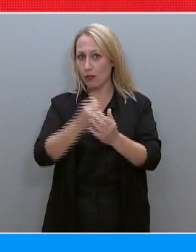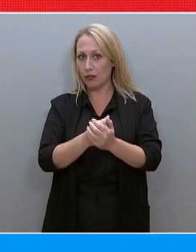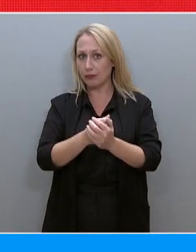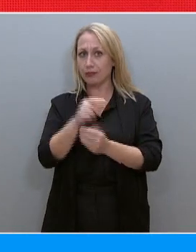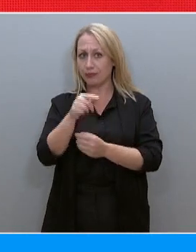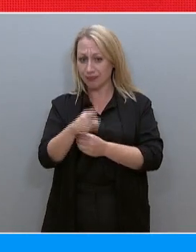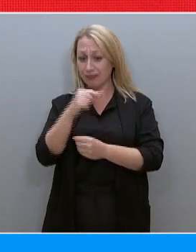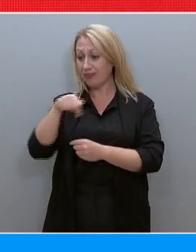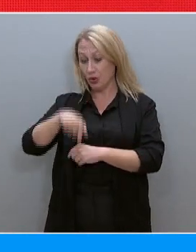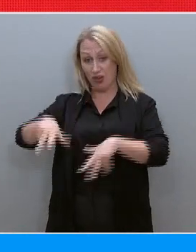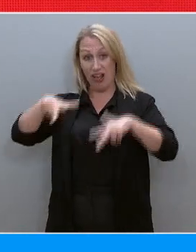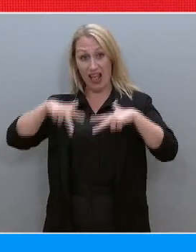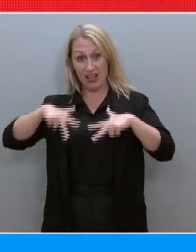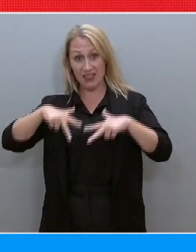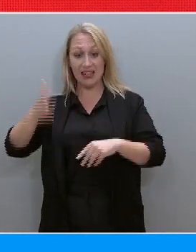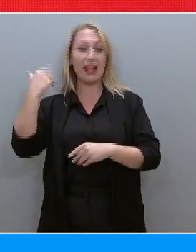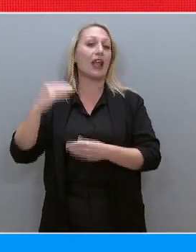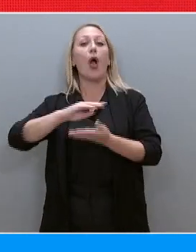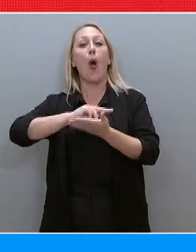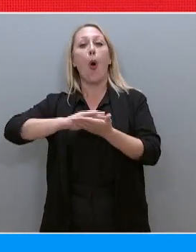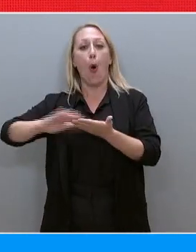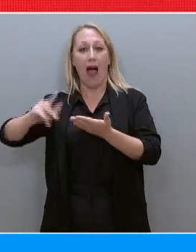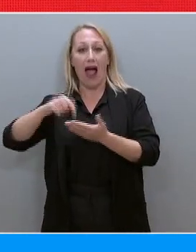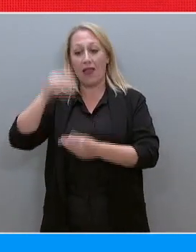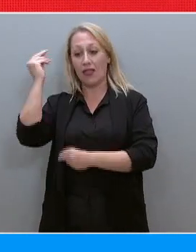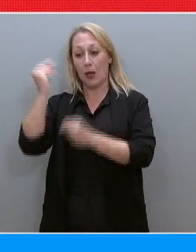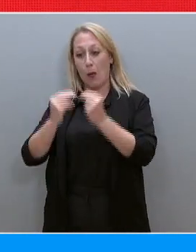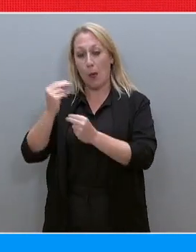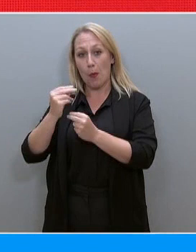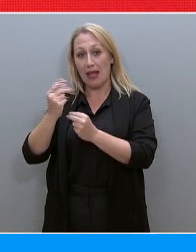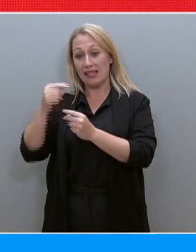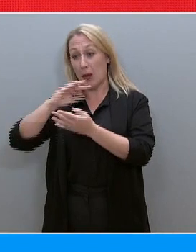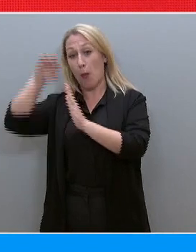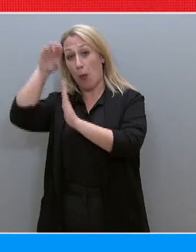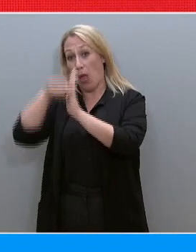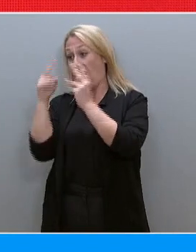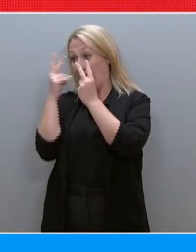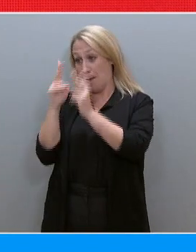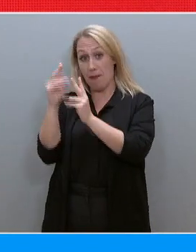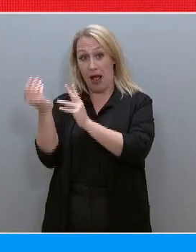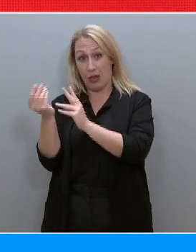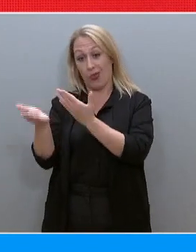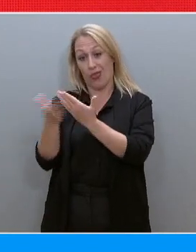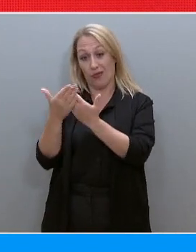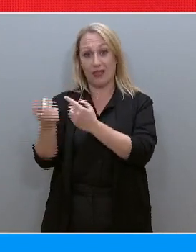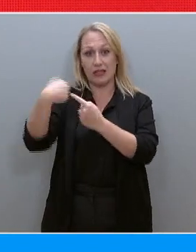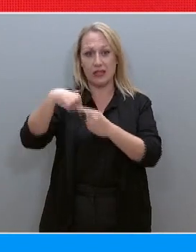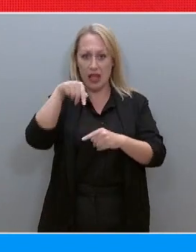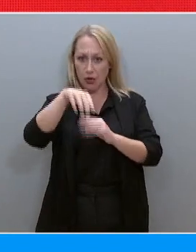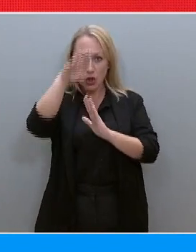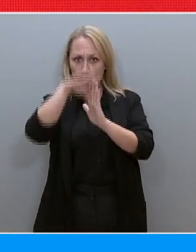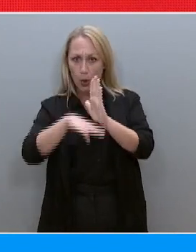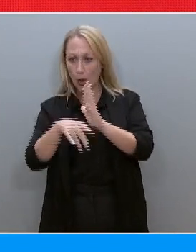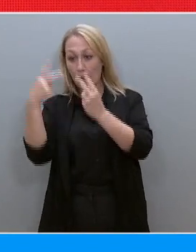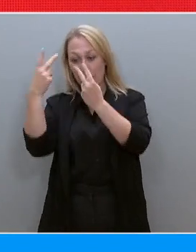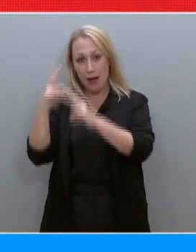των εισφορών των εργαζομένων του πρώην ΟΑΕΔ και ένα πρόγραμμα που στην πραγματικότητα έρχεται να ευνοήσει τις τράπεζες και